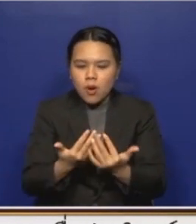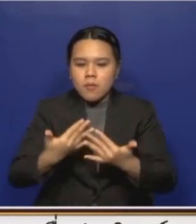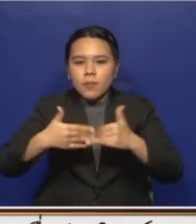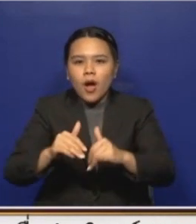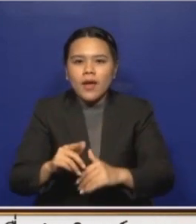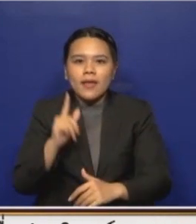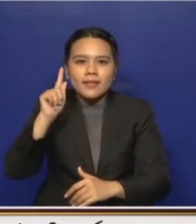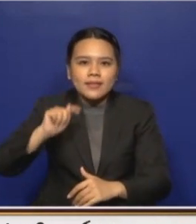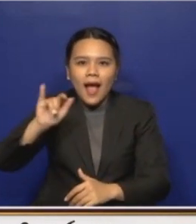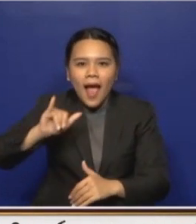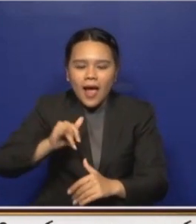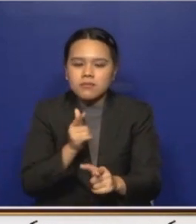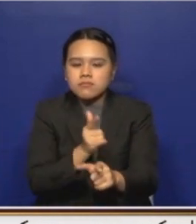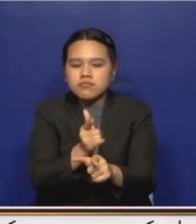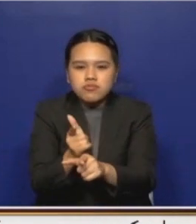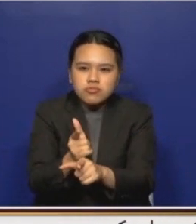ไปครับ